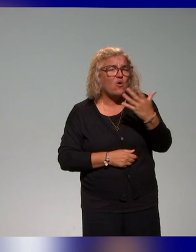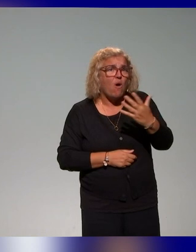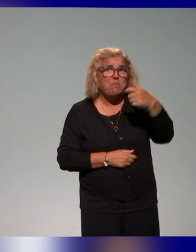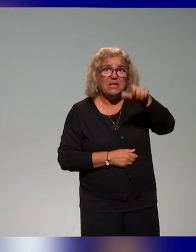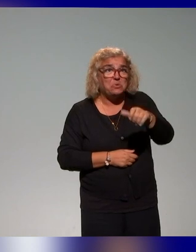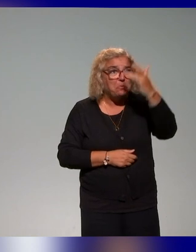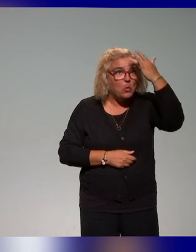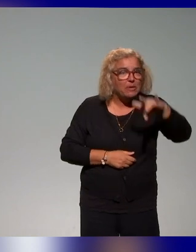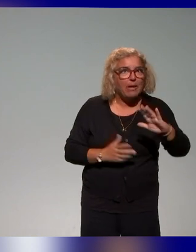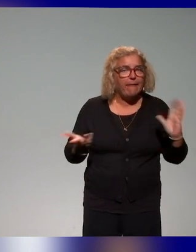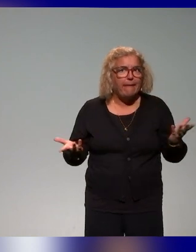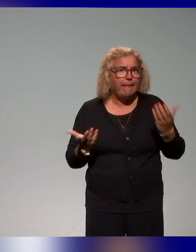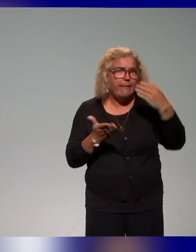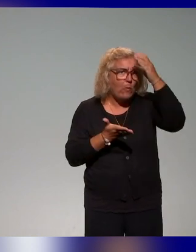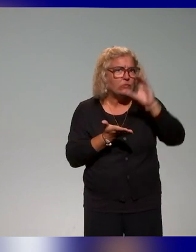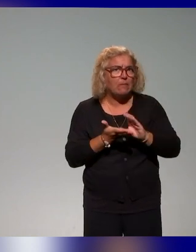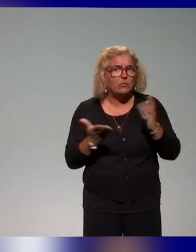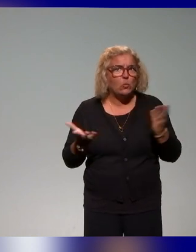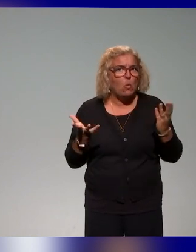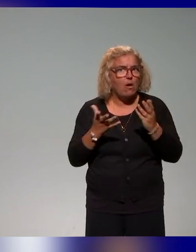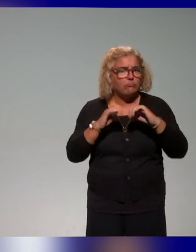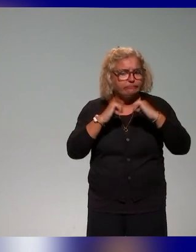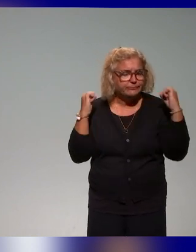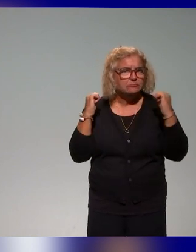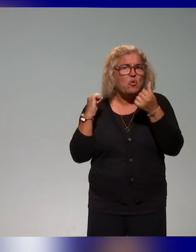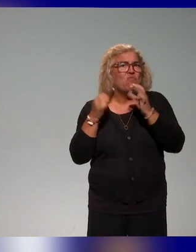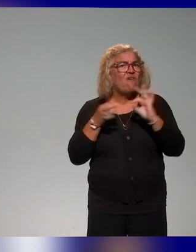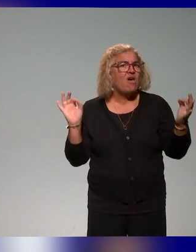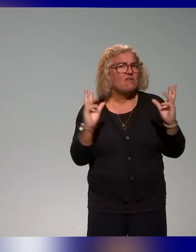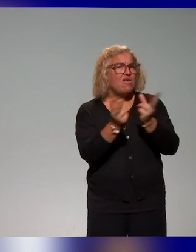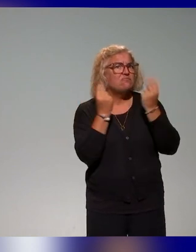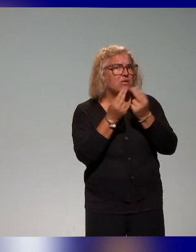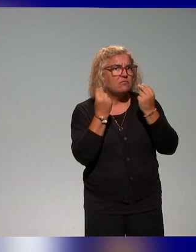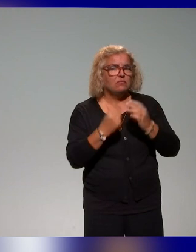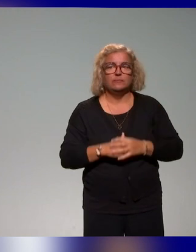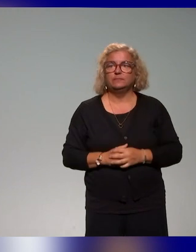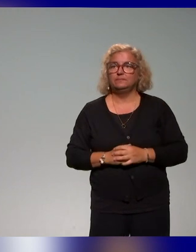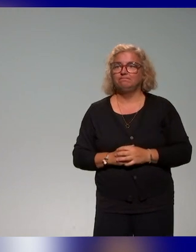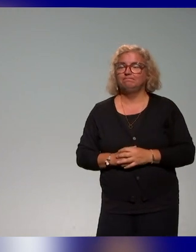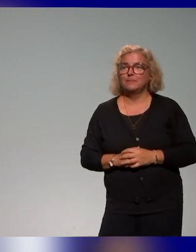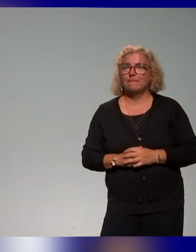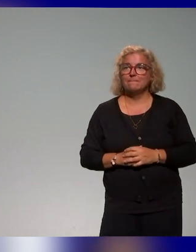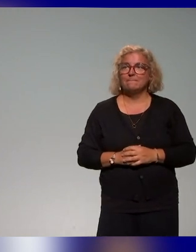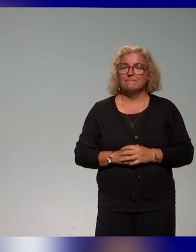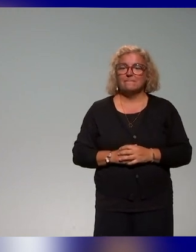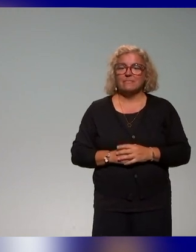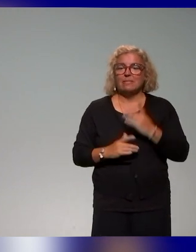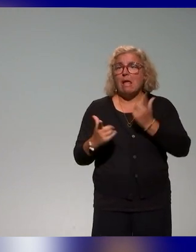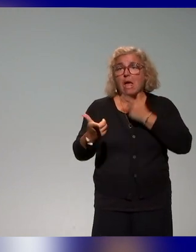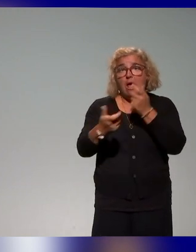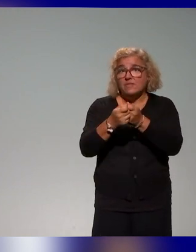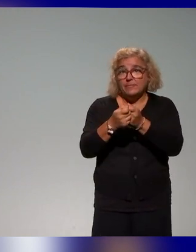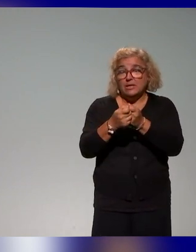familières avec ce concept. Juste en une phrase, si tu peux. C'est adapté à